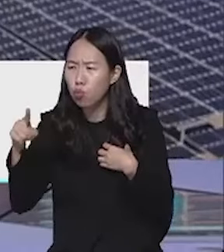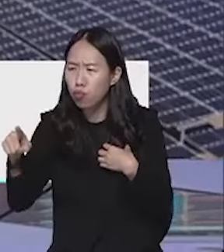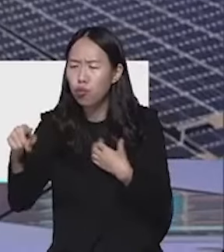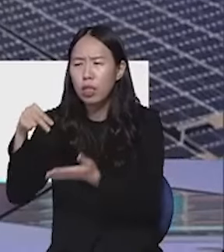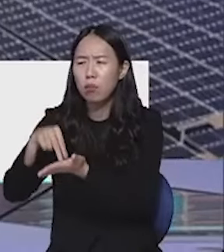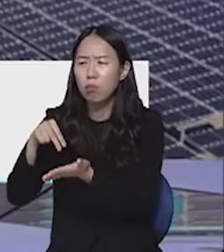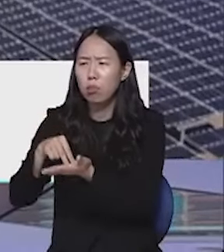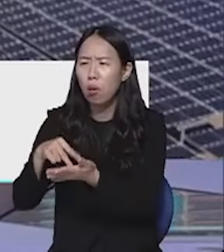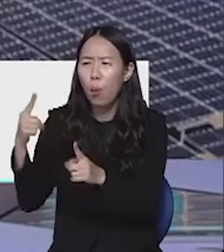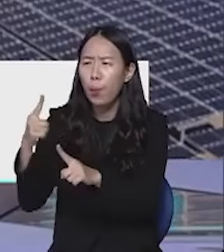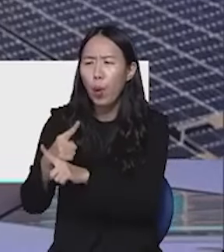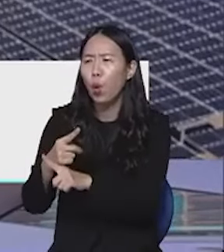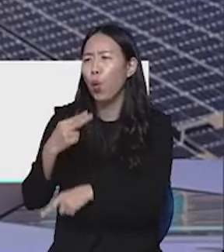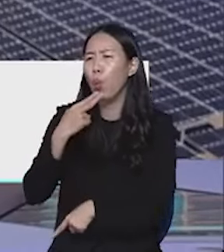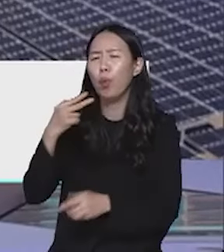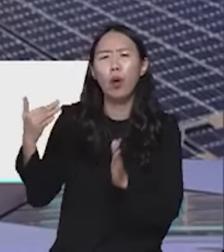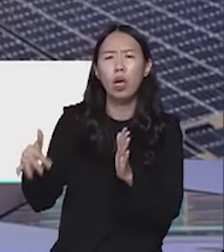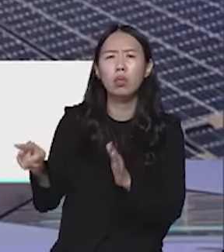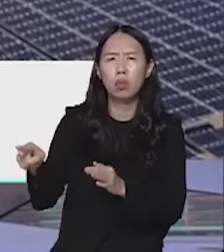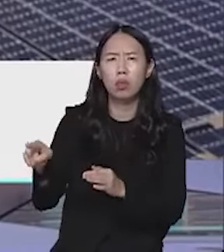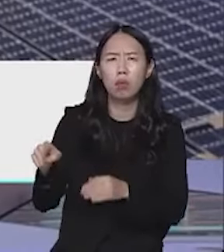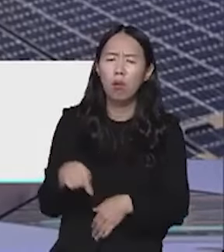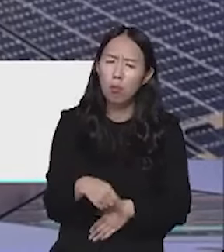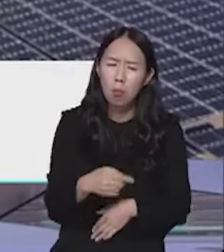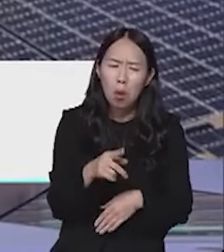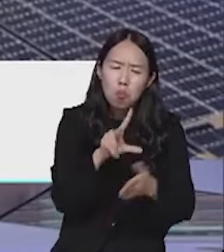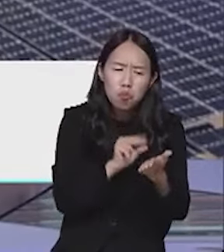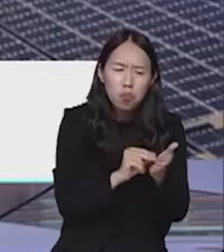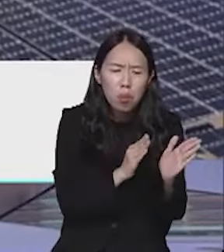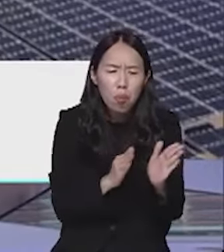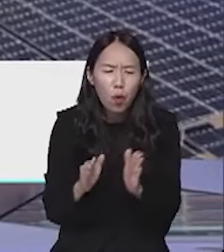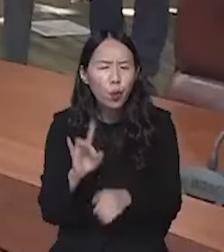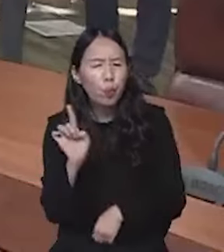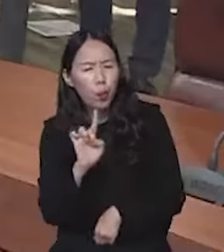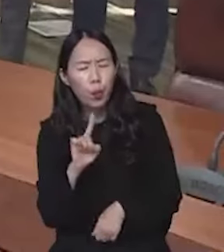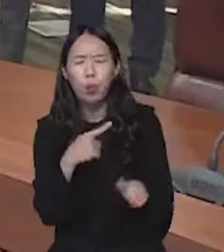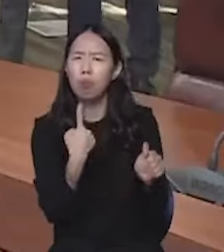나섰다는 비판도 나오고 있습니다. 고우리 기자입니다.